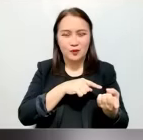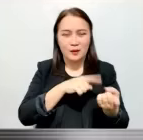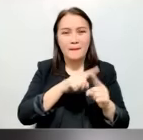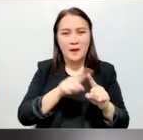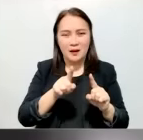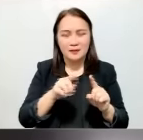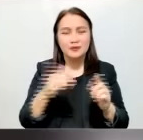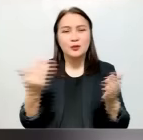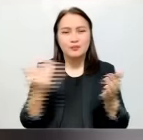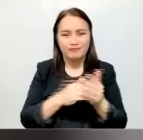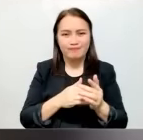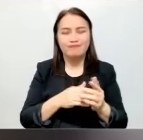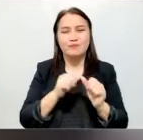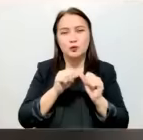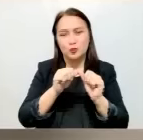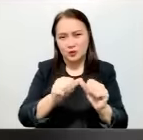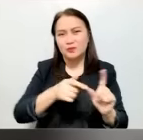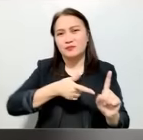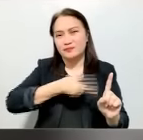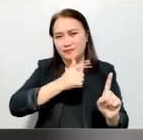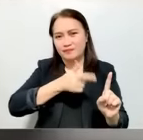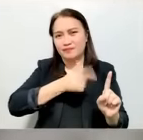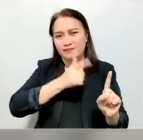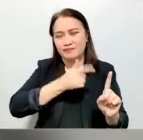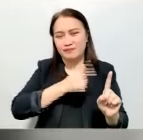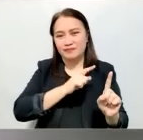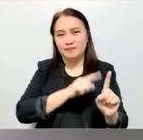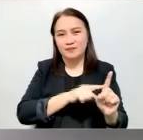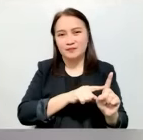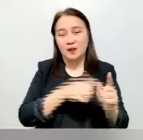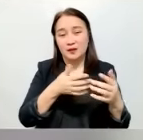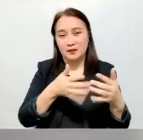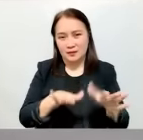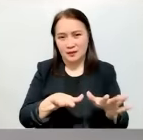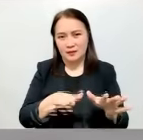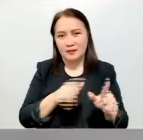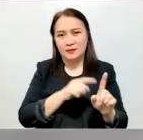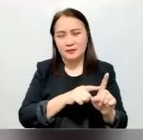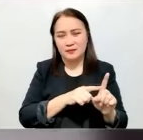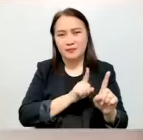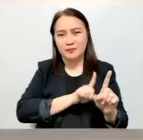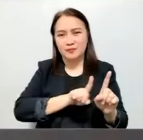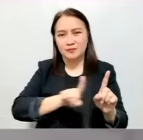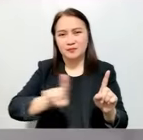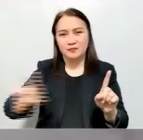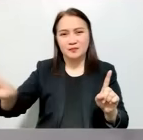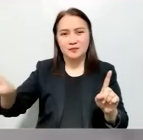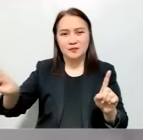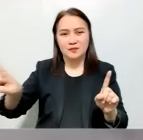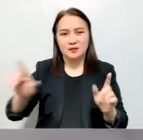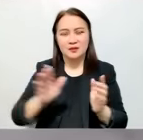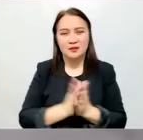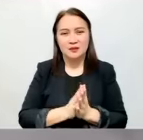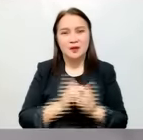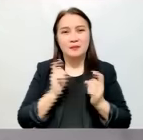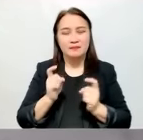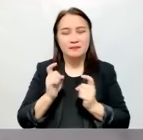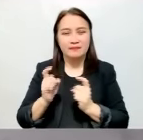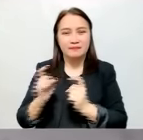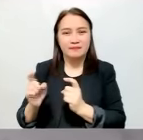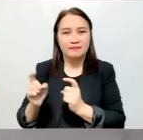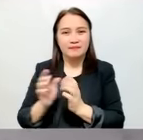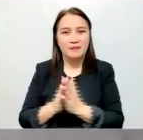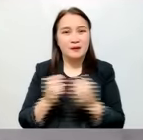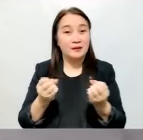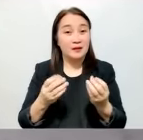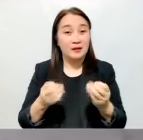siyang binaril ng gunman. Matapos ang pananambang, tumakbo palayo ang gunman. Sa bilis ng pangyayari, maraming tao sa